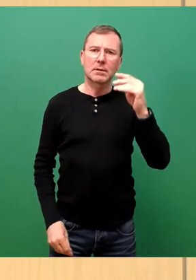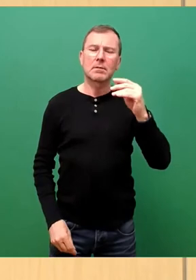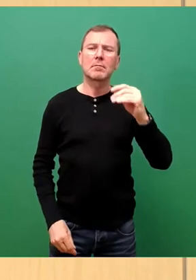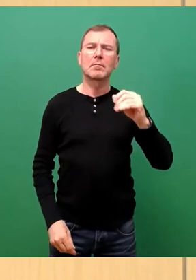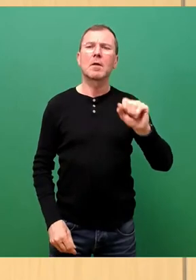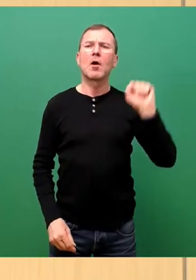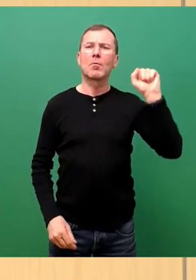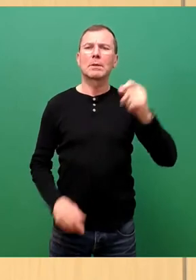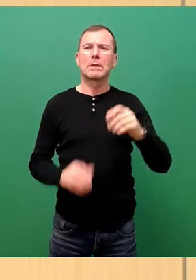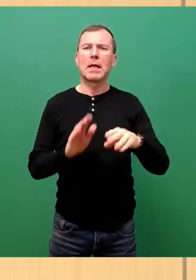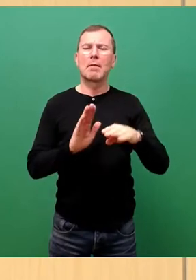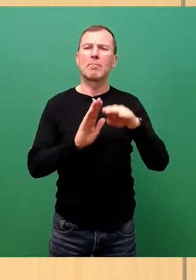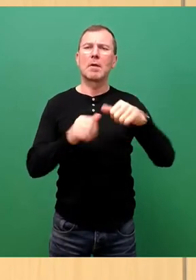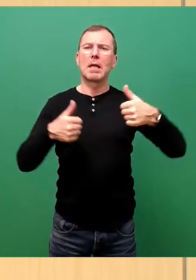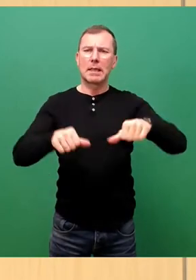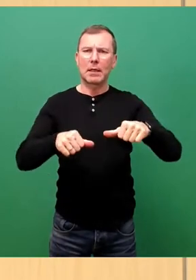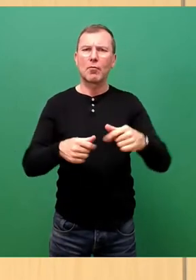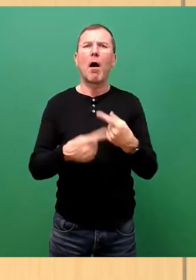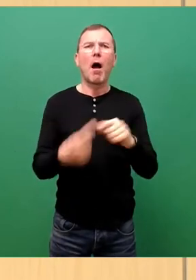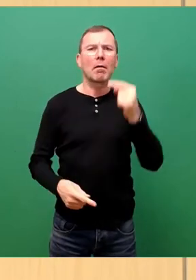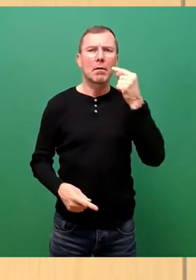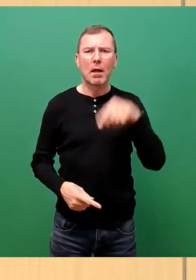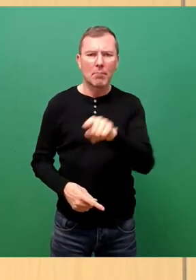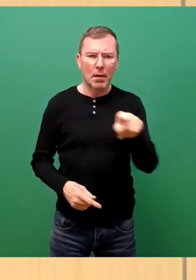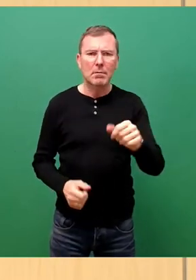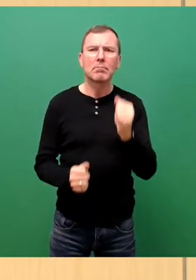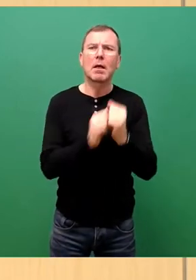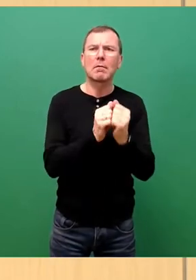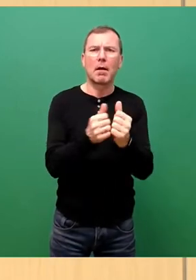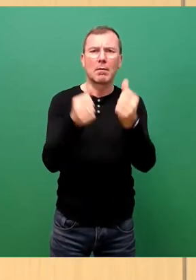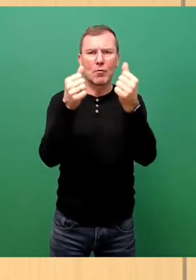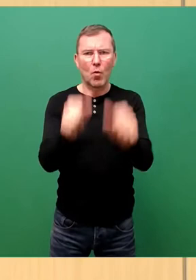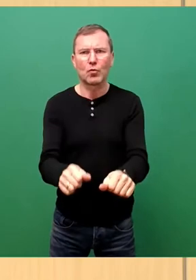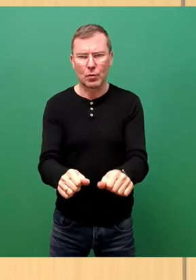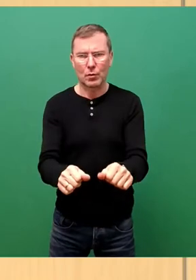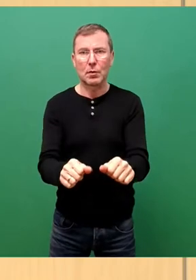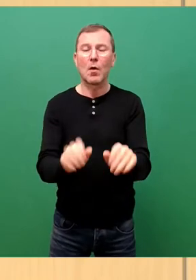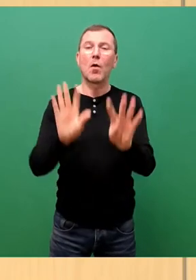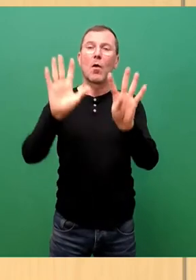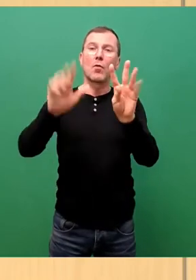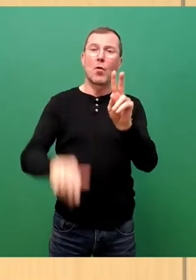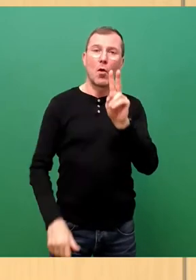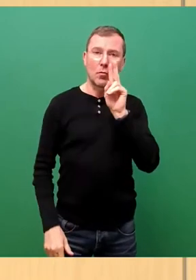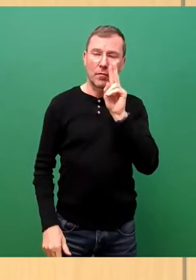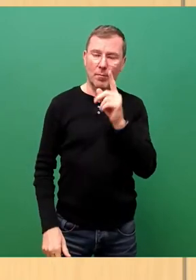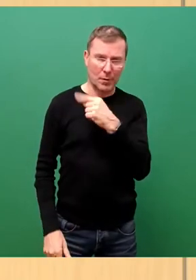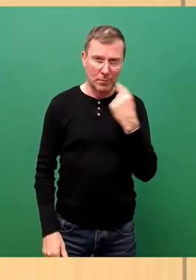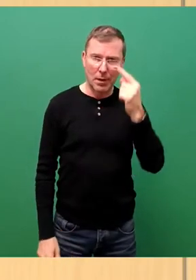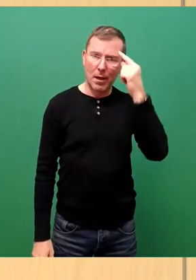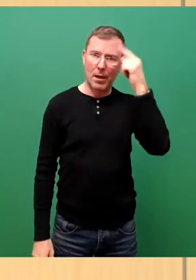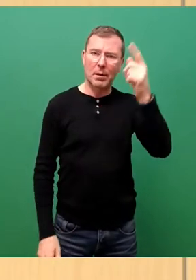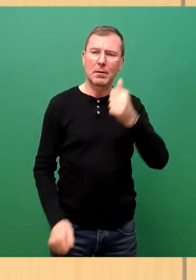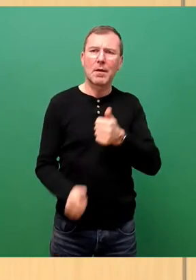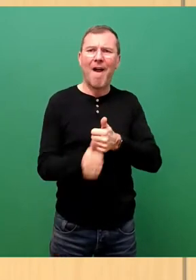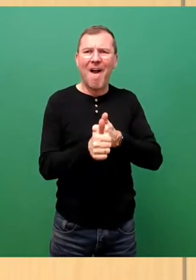schon früh andere Meinungen mit Gewalt unterdrückte. Am 9. November erinnern wir an die Verfolgung